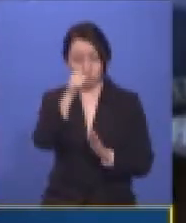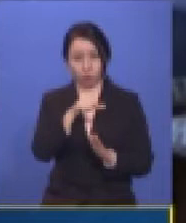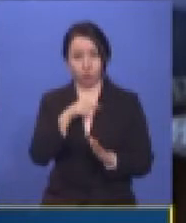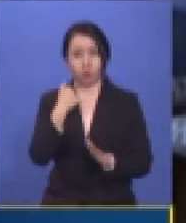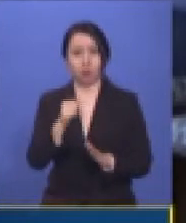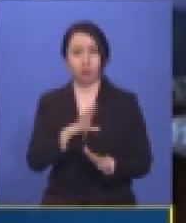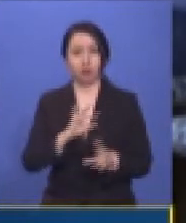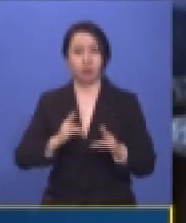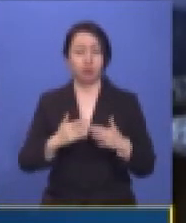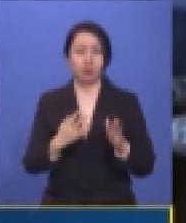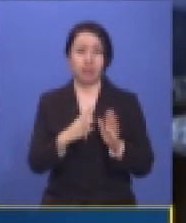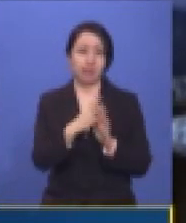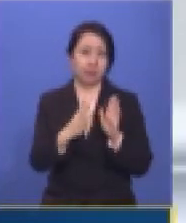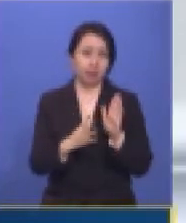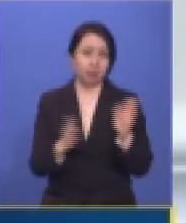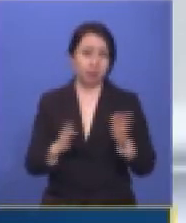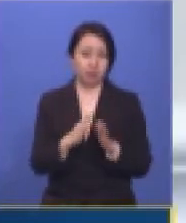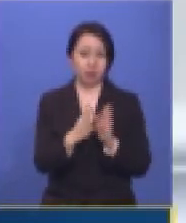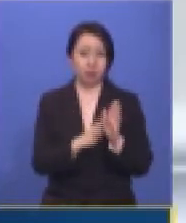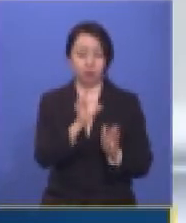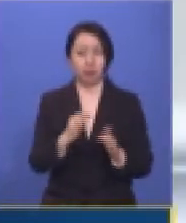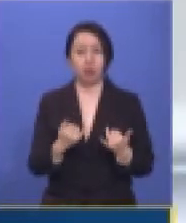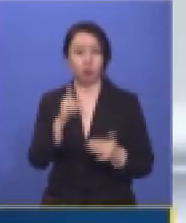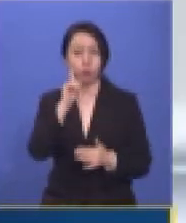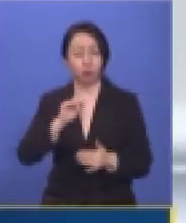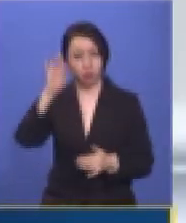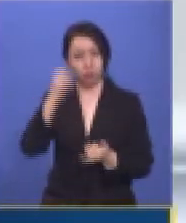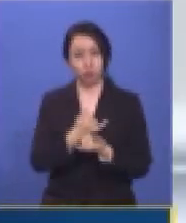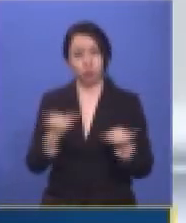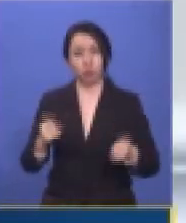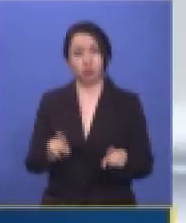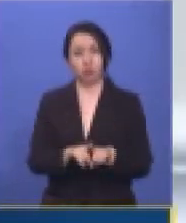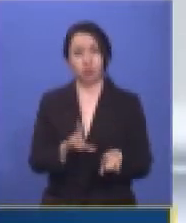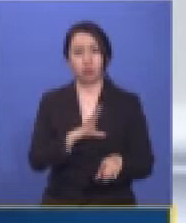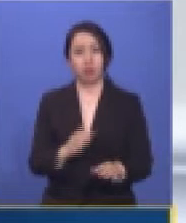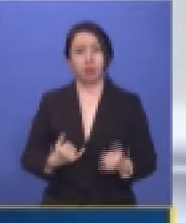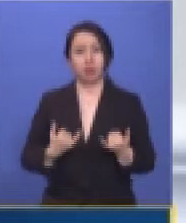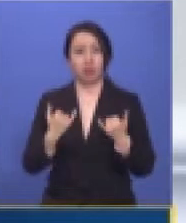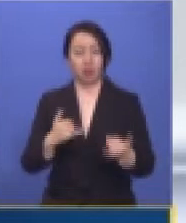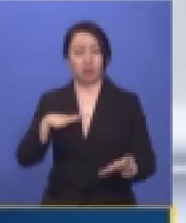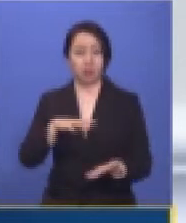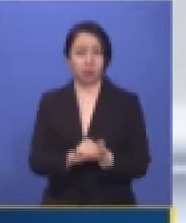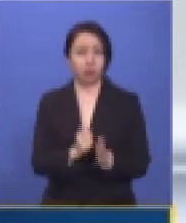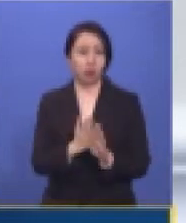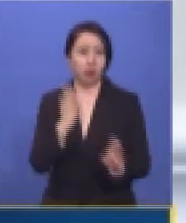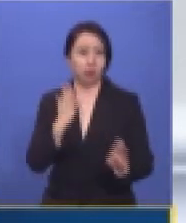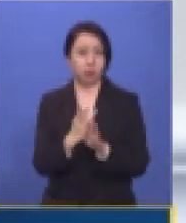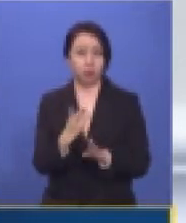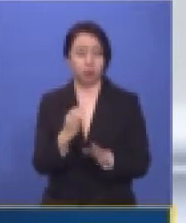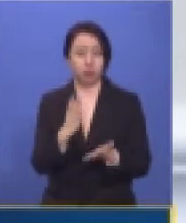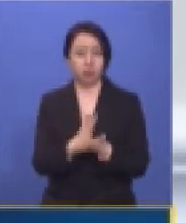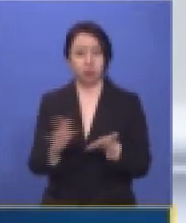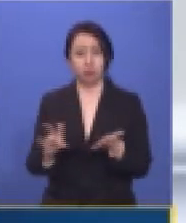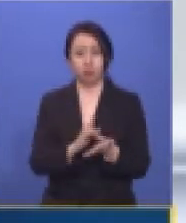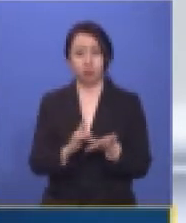виде оказывалось менее 19%. Для удобства получения государственных услуг, а также для бронирования очередей в ЦУНах разработано